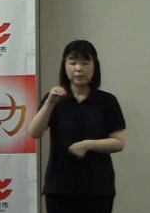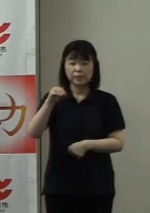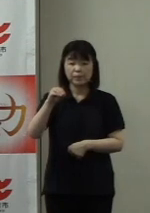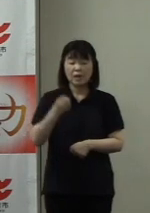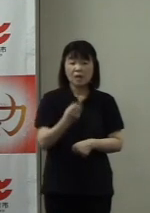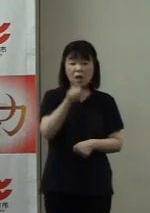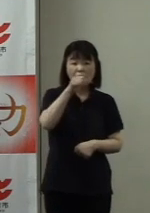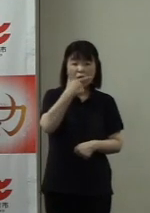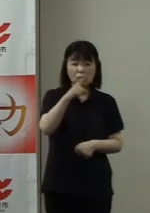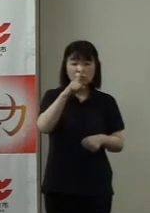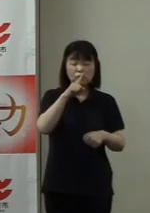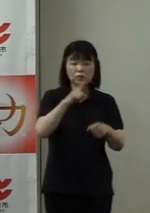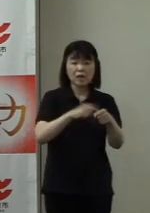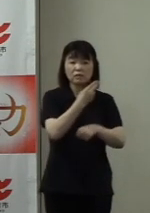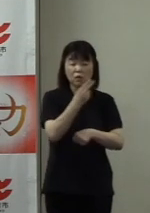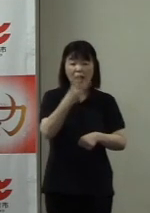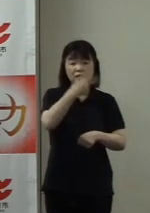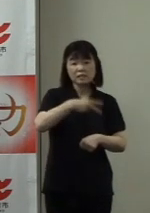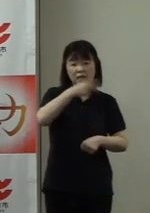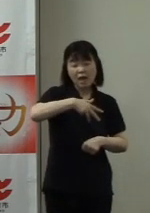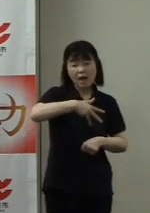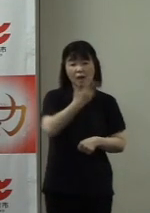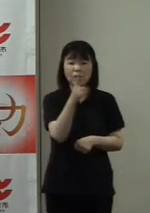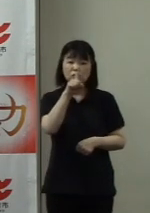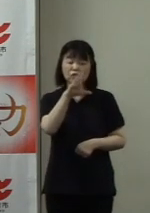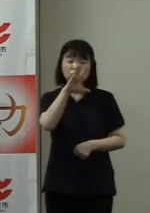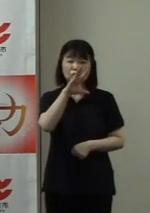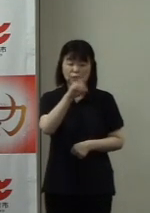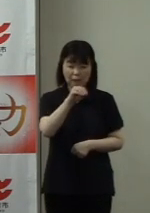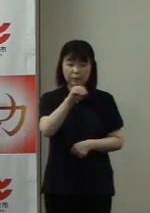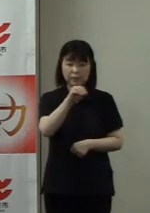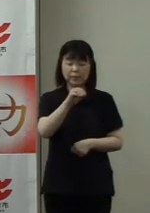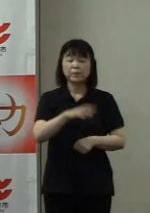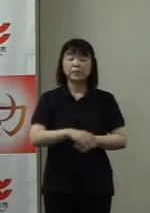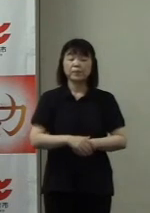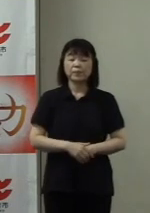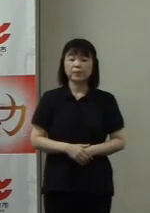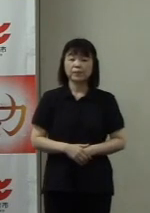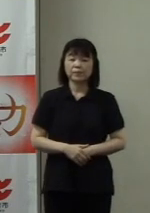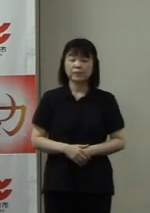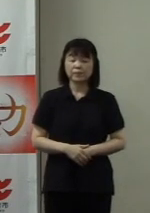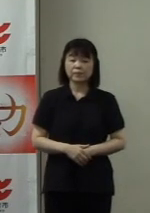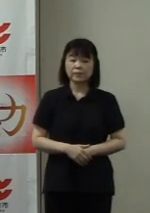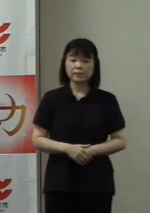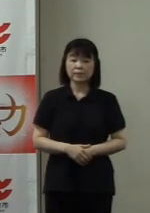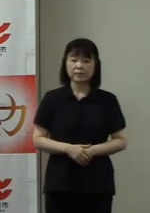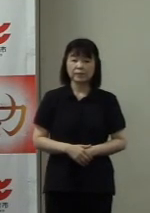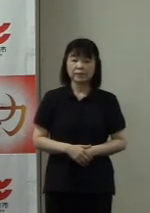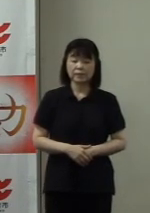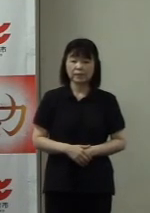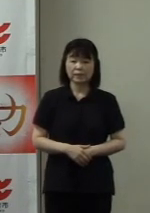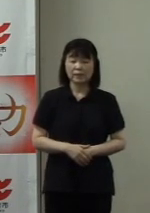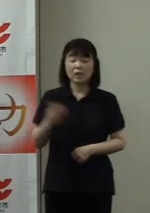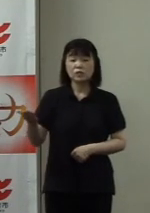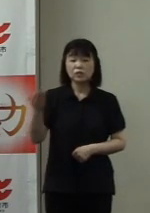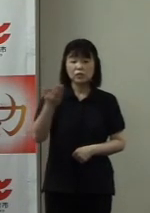で、令和6年度は2810万円ということで、債務負担行為の設定をお願いするものであります。